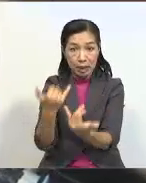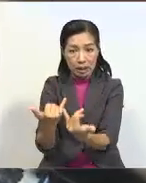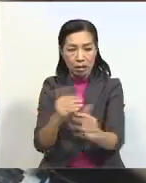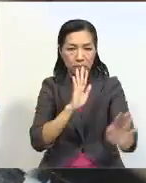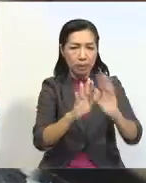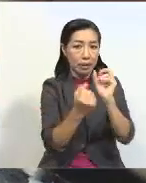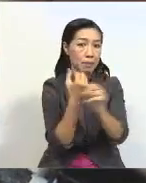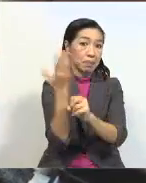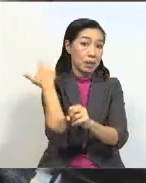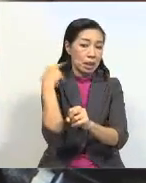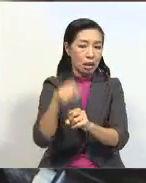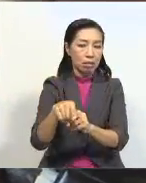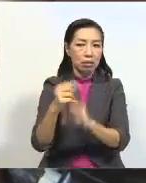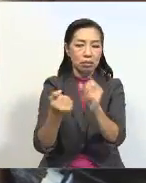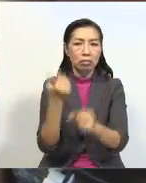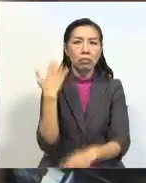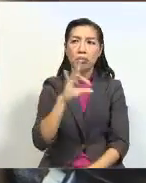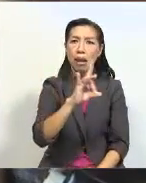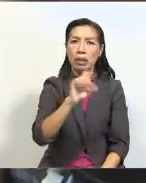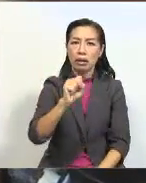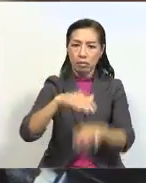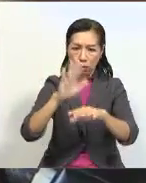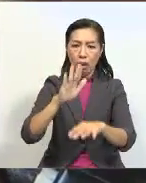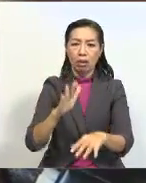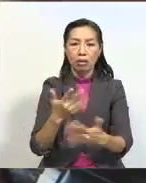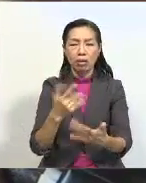ามีการจัดเก็บกระทงได้ประมาณ800,000กว่านะคะ